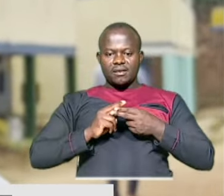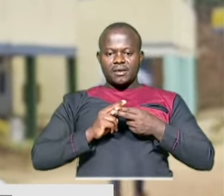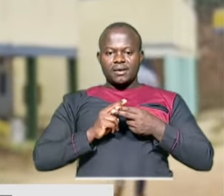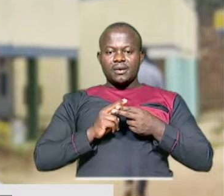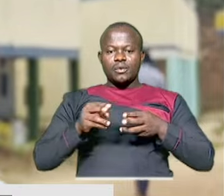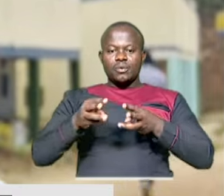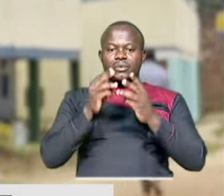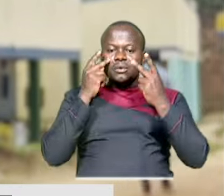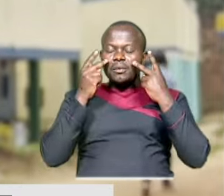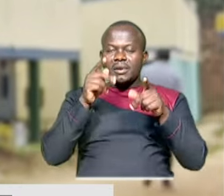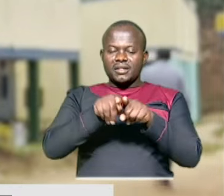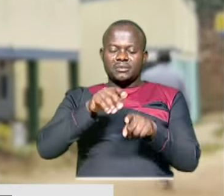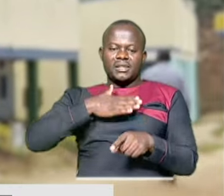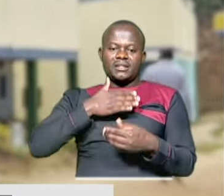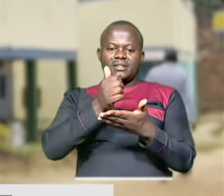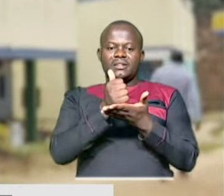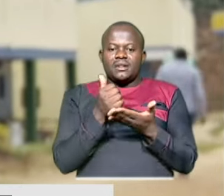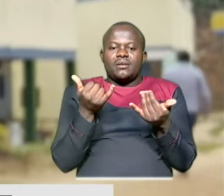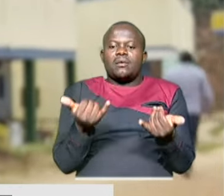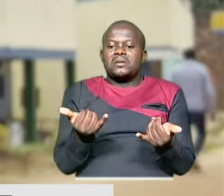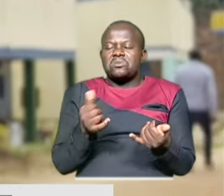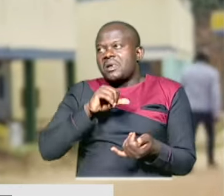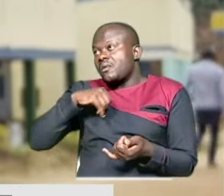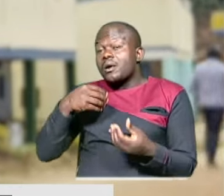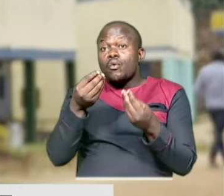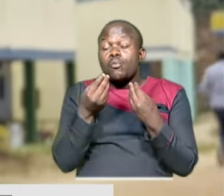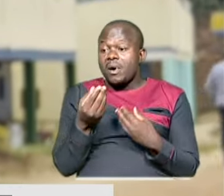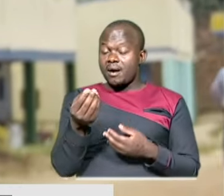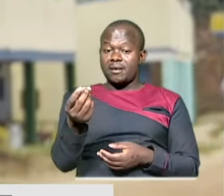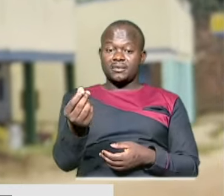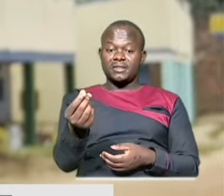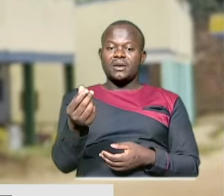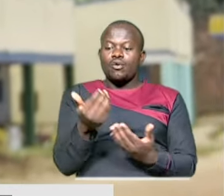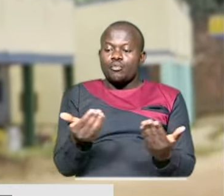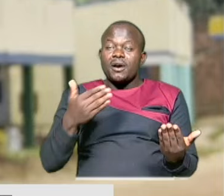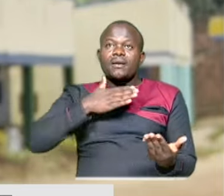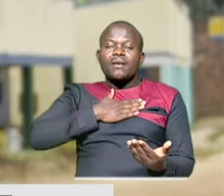nabona nanjye icyanunga none se bari kunyima iyo ngurane umwana wanjye